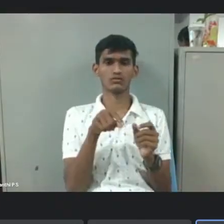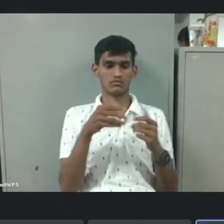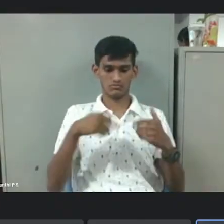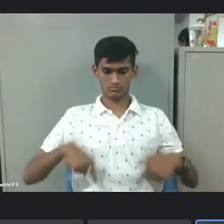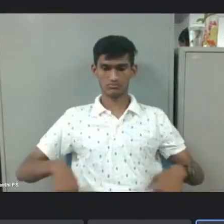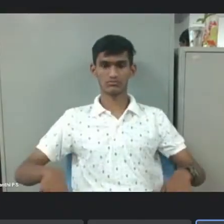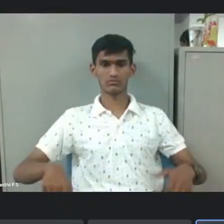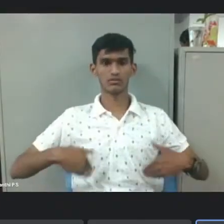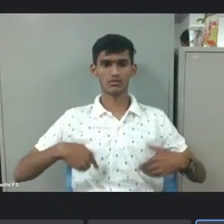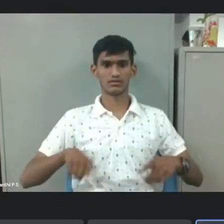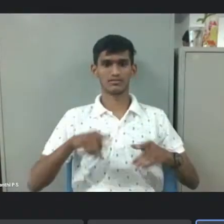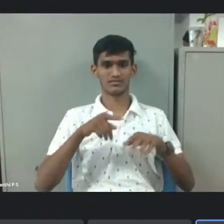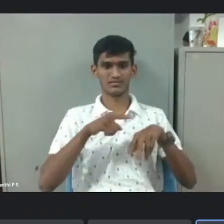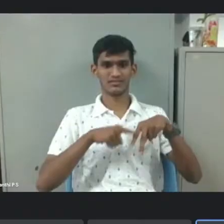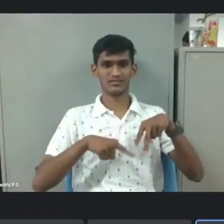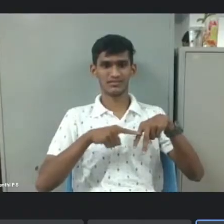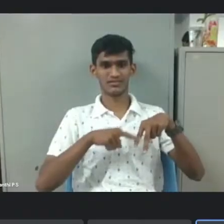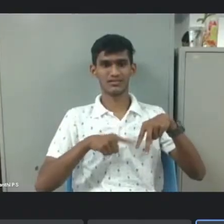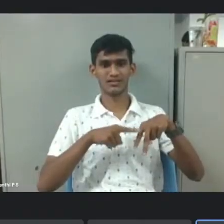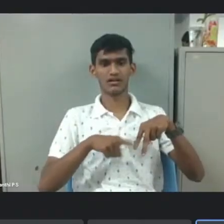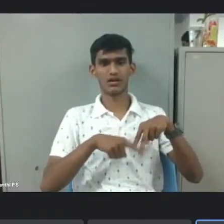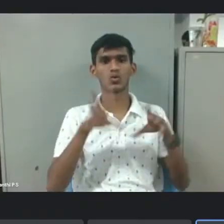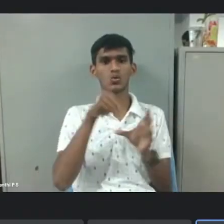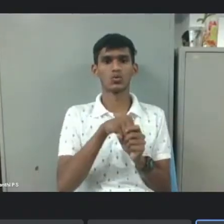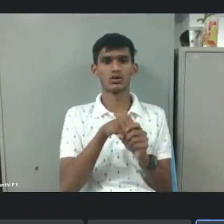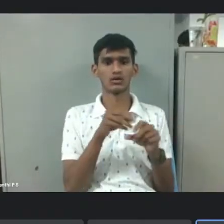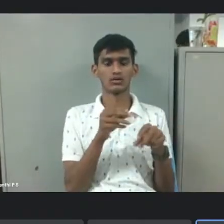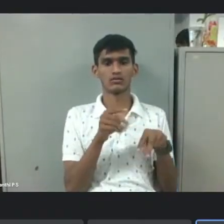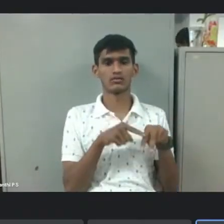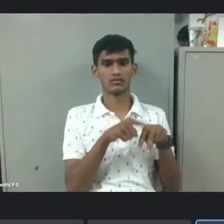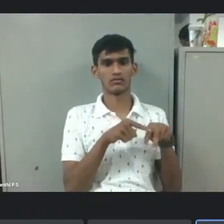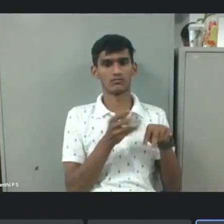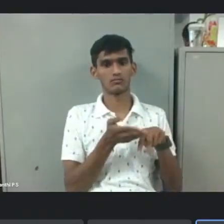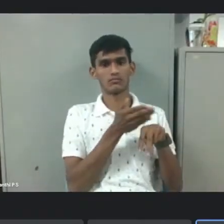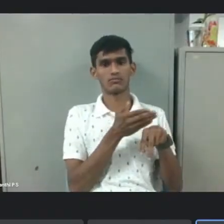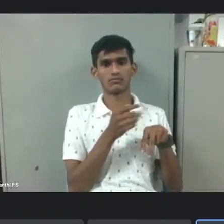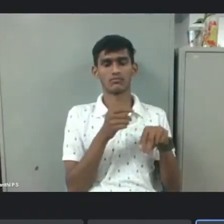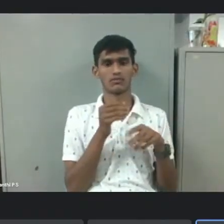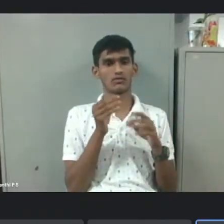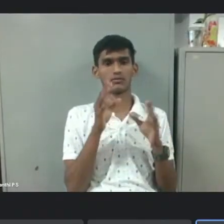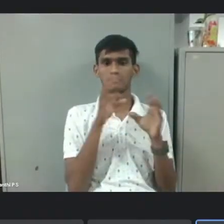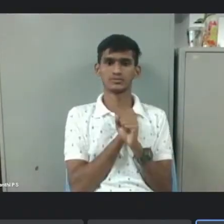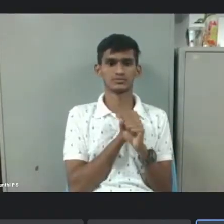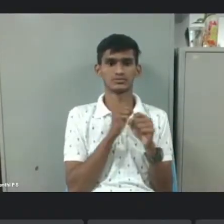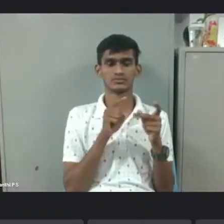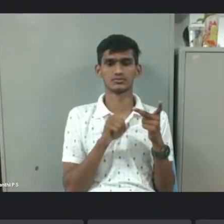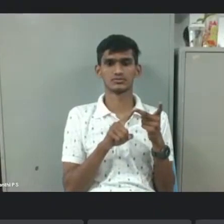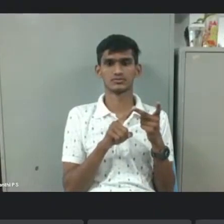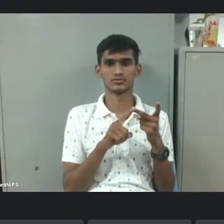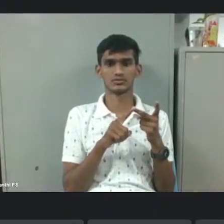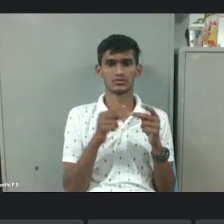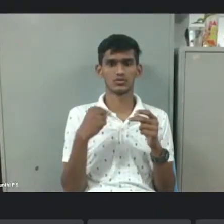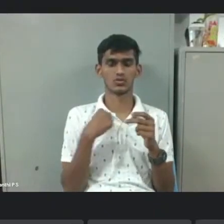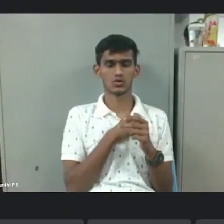മെഡിക്കൽ സർട്ടിഫിക്കറ്റ് മെൻഷൻ ചെയ്തിട്ടില്ല, അതുകൊണ്ട് 44 കാറ്റഗറി നമുക്ക് പറ്റുള്ളൂ എന്ന് പറഞ്ഞിട്ട്